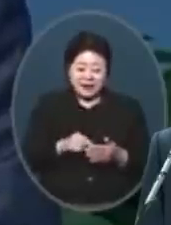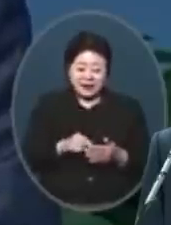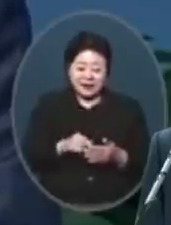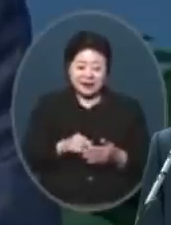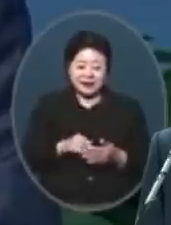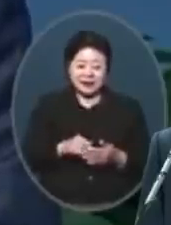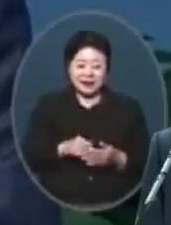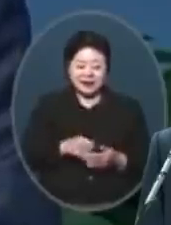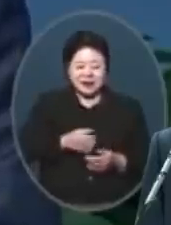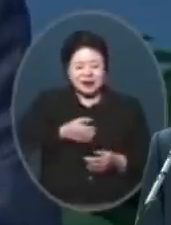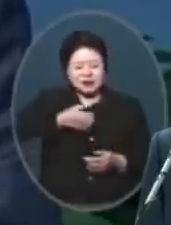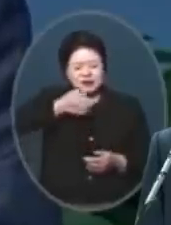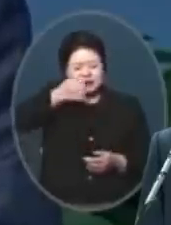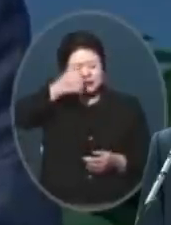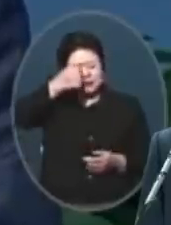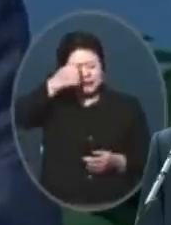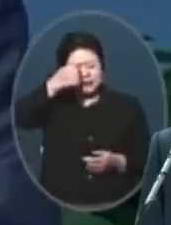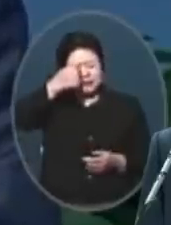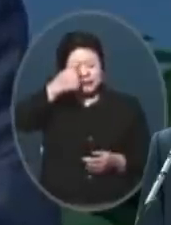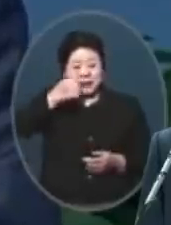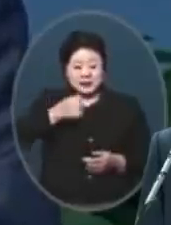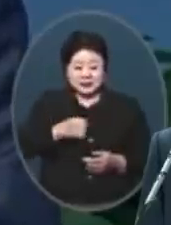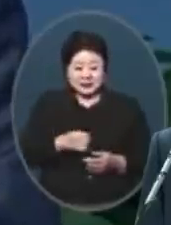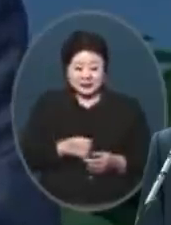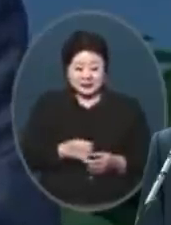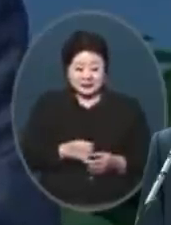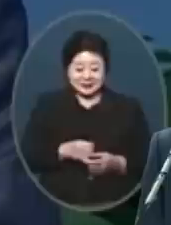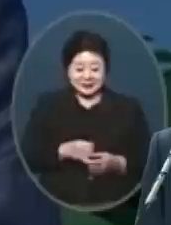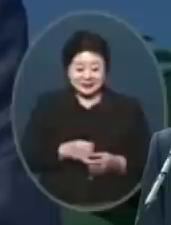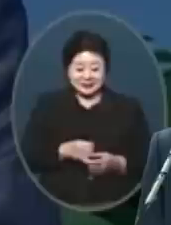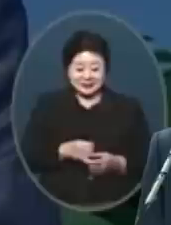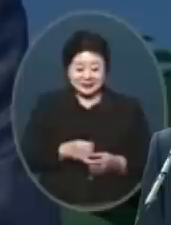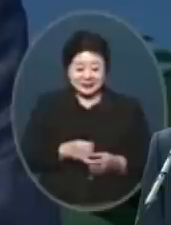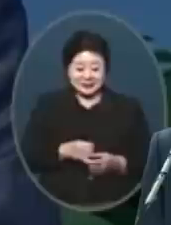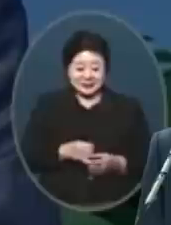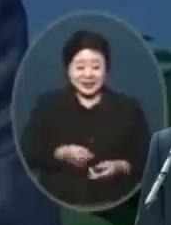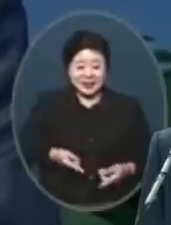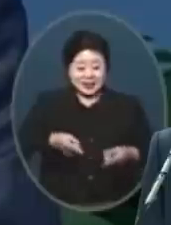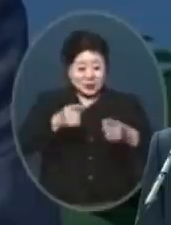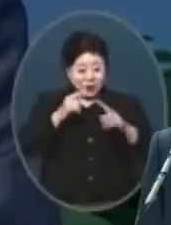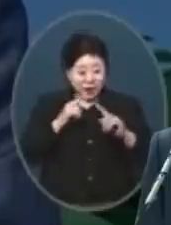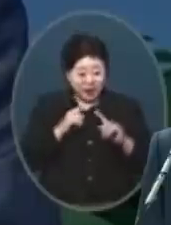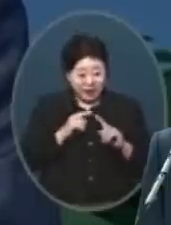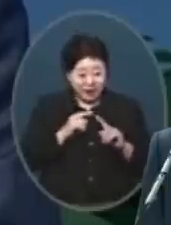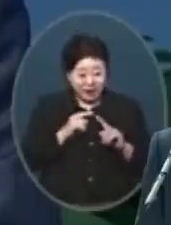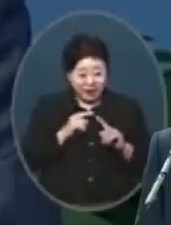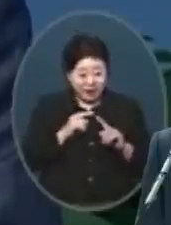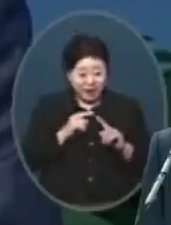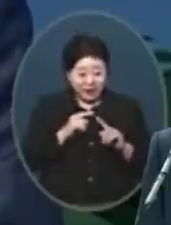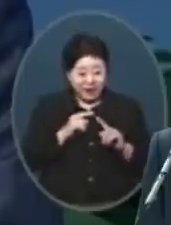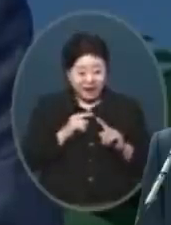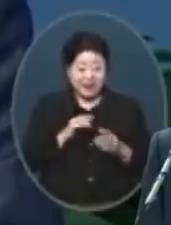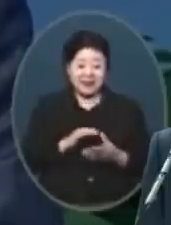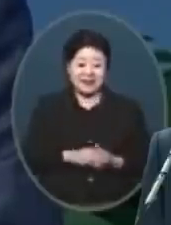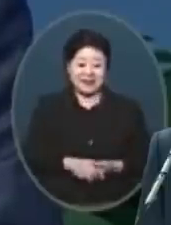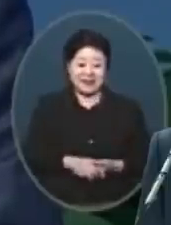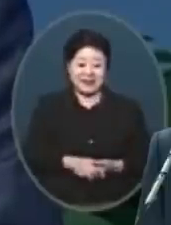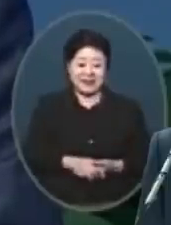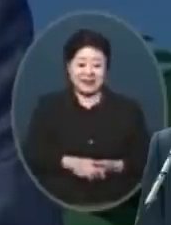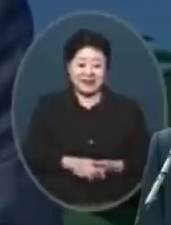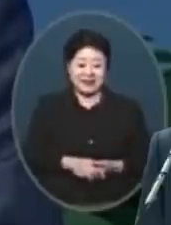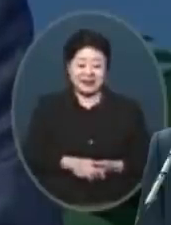아주 꿀맛 같은 향기가 들어와요. 그래 되면